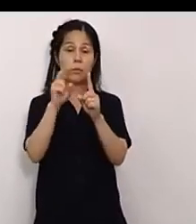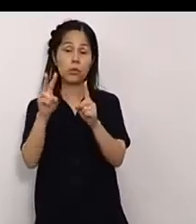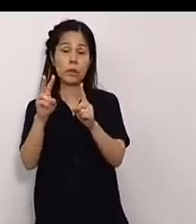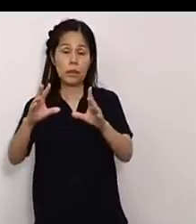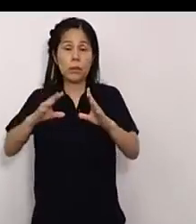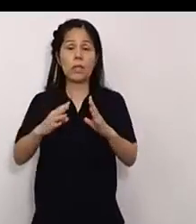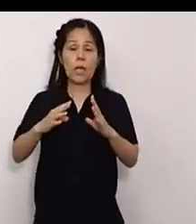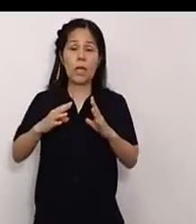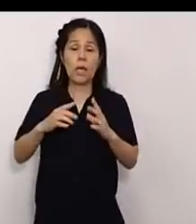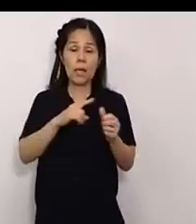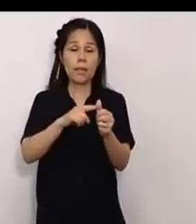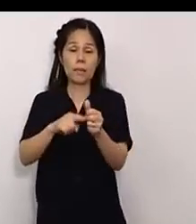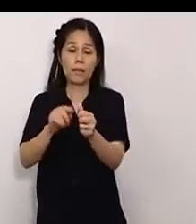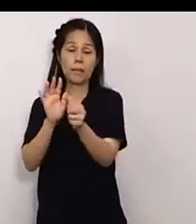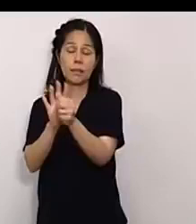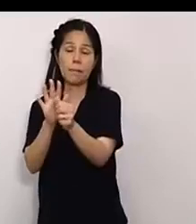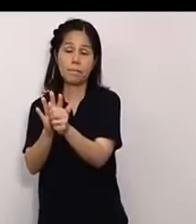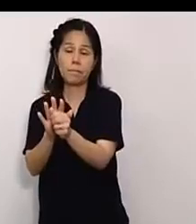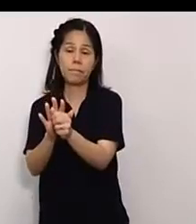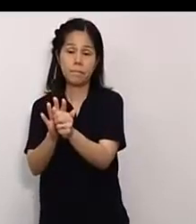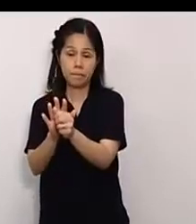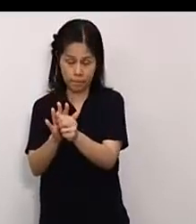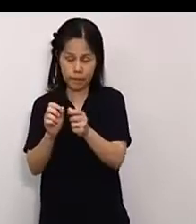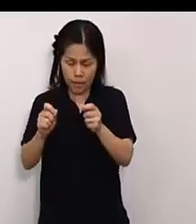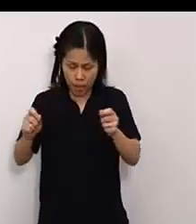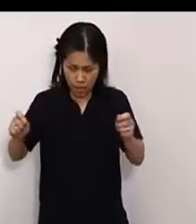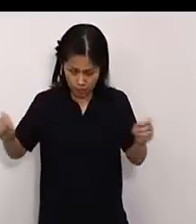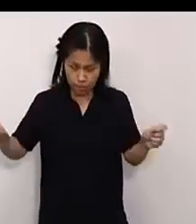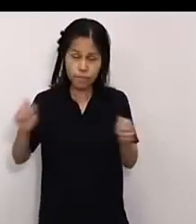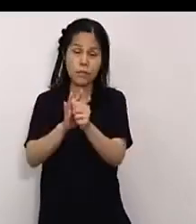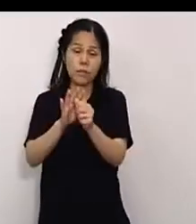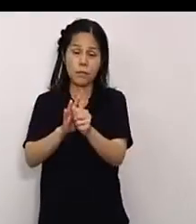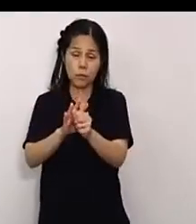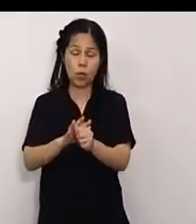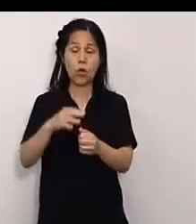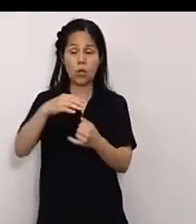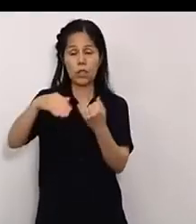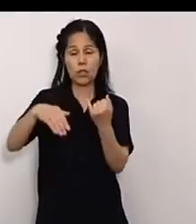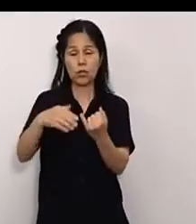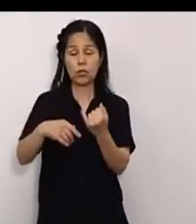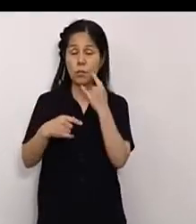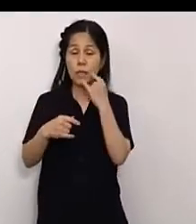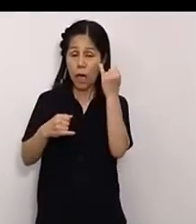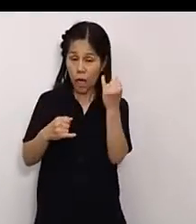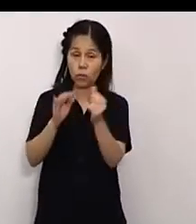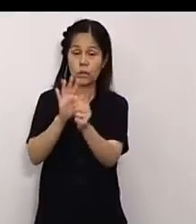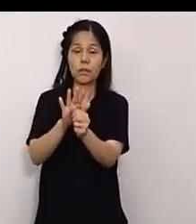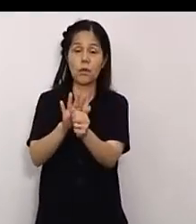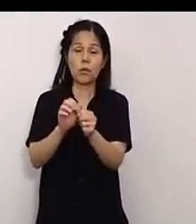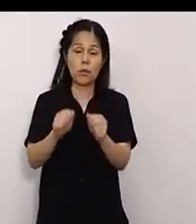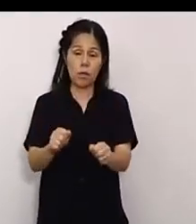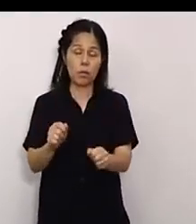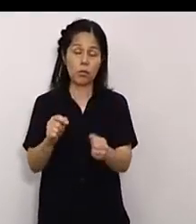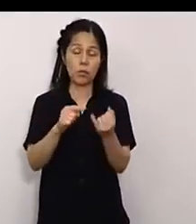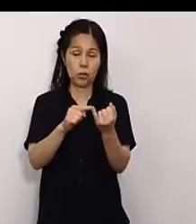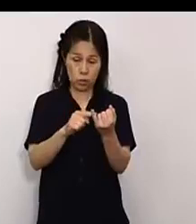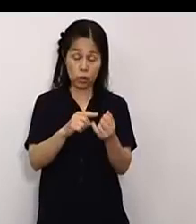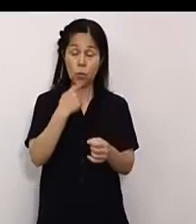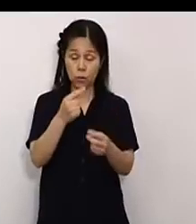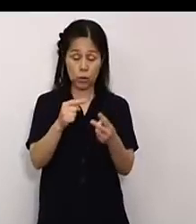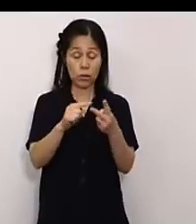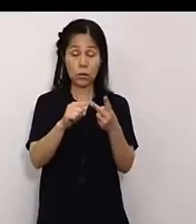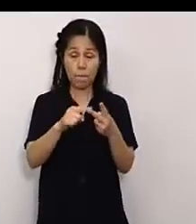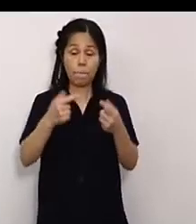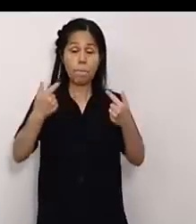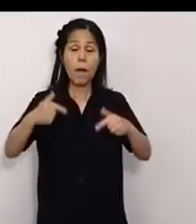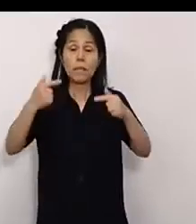々に対する支援を長くやっていらっしゃいます。またシングルマザーの支援もされている ということですね。そして6号さんは毎日子ども食